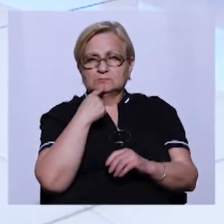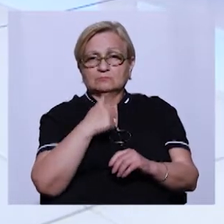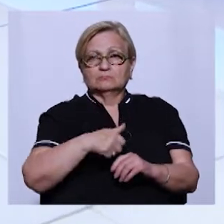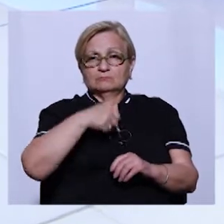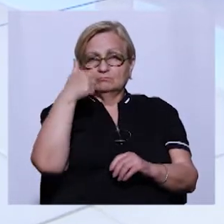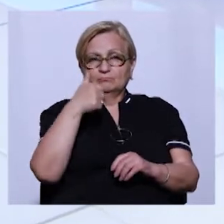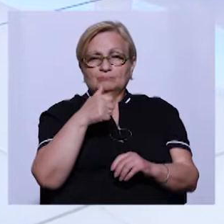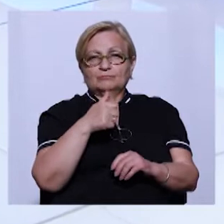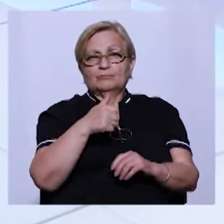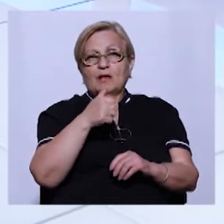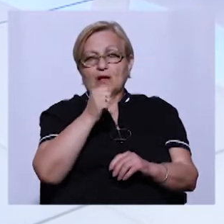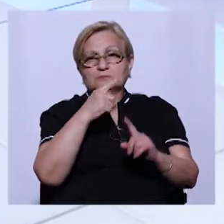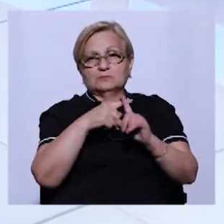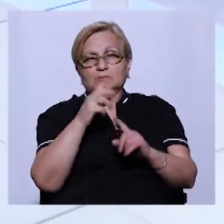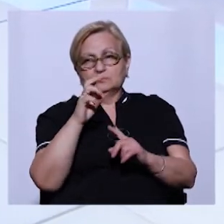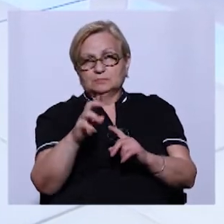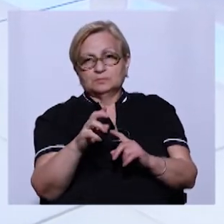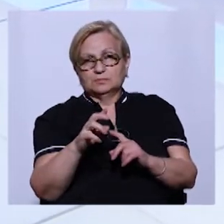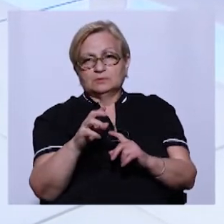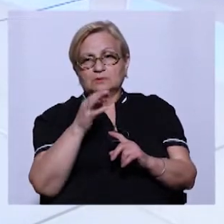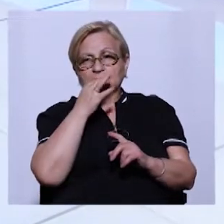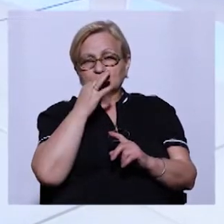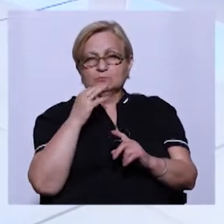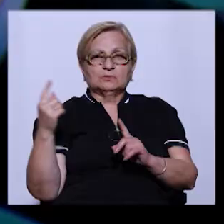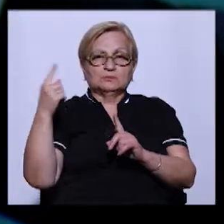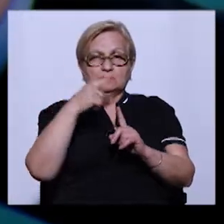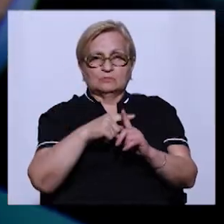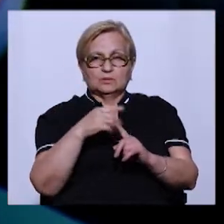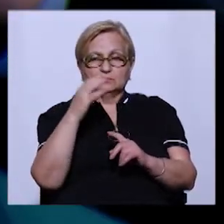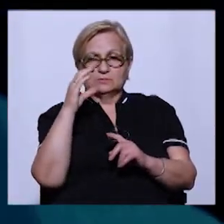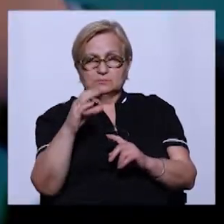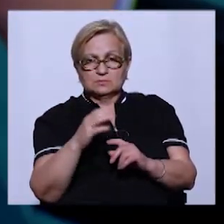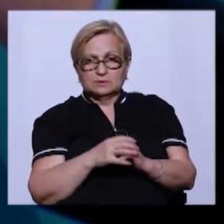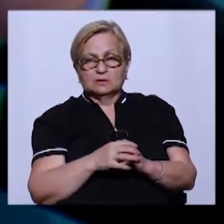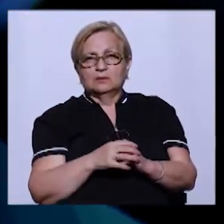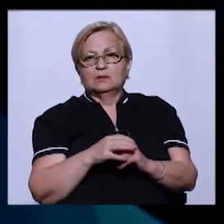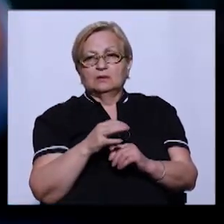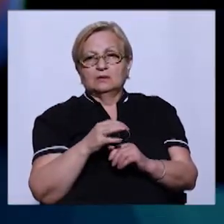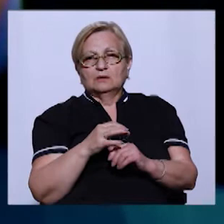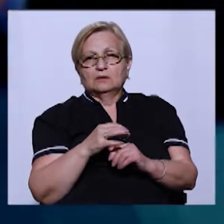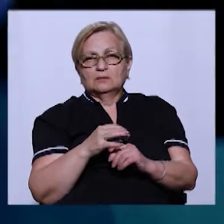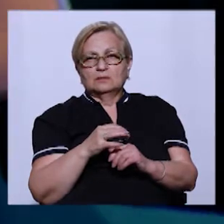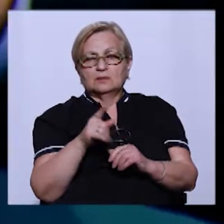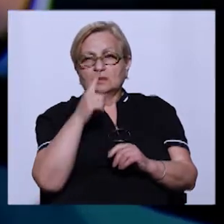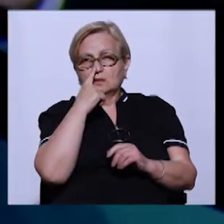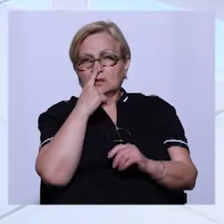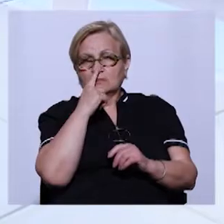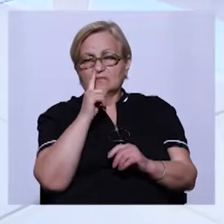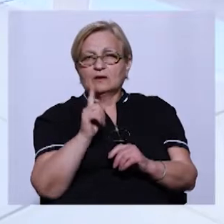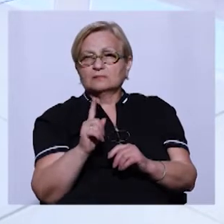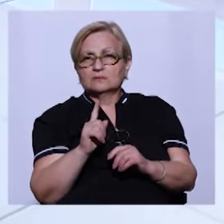ჯერ A-ს დაუმატო B და შემდეგ დაუმატო მას C და შემდეგ ეს იგივე რაც